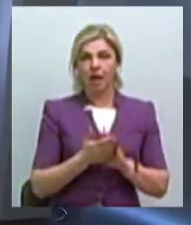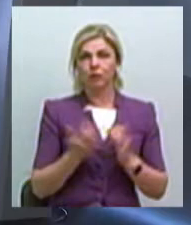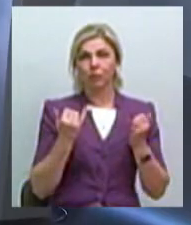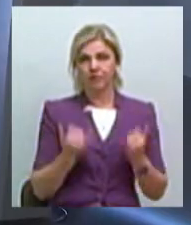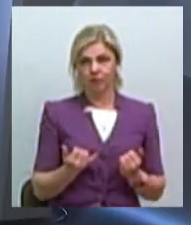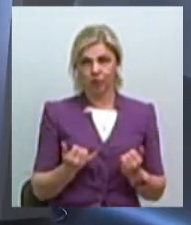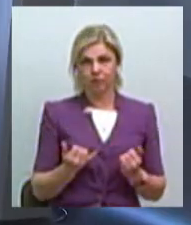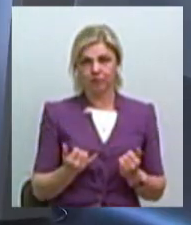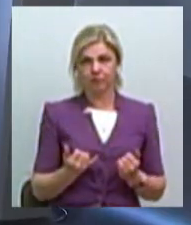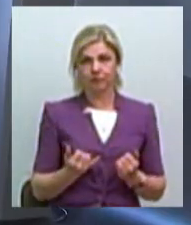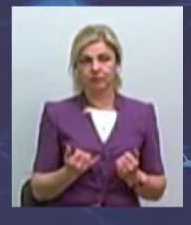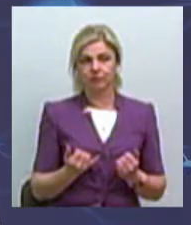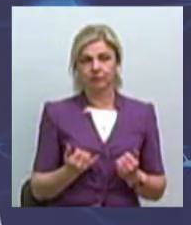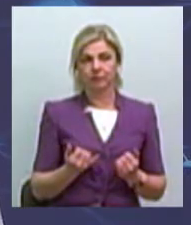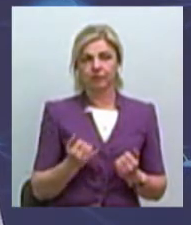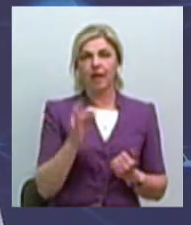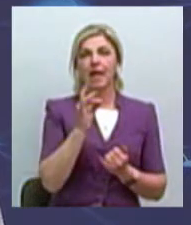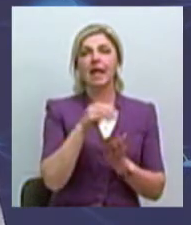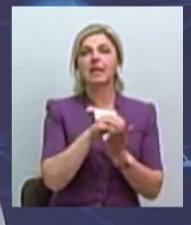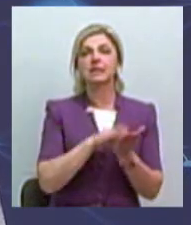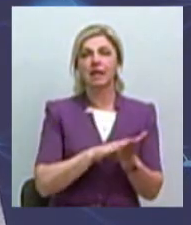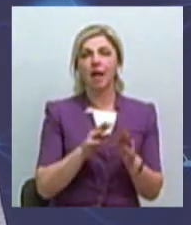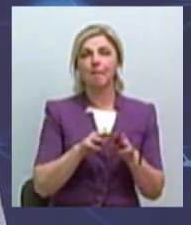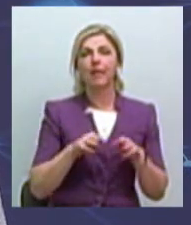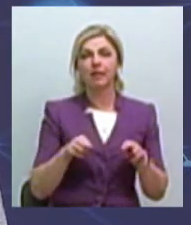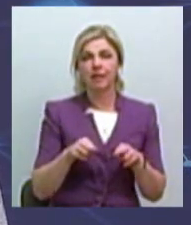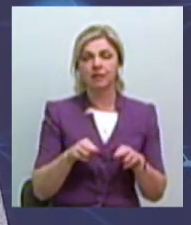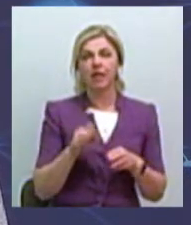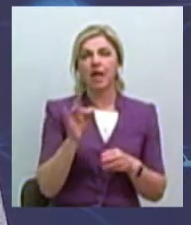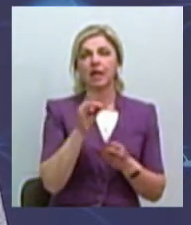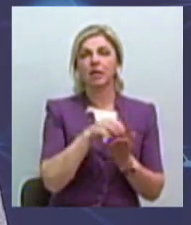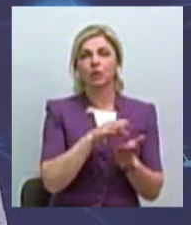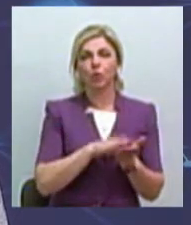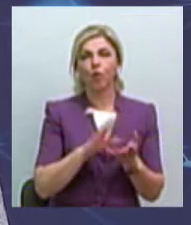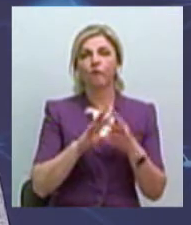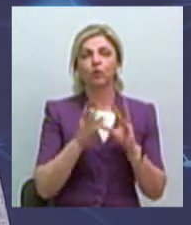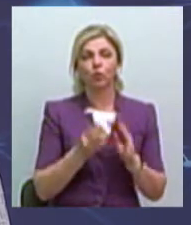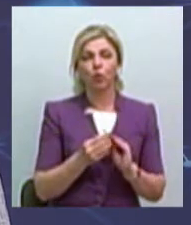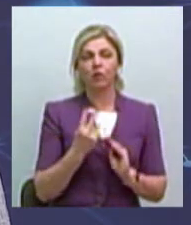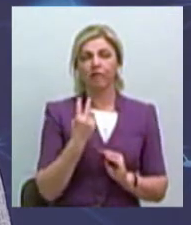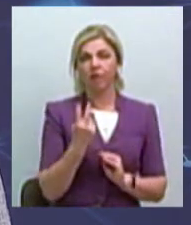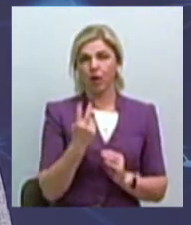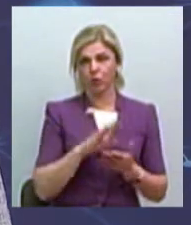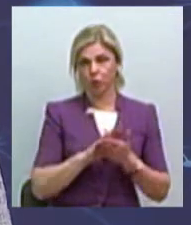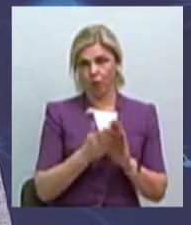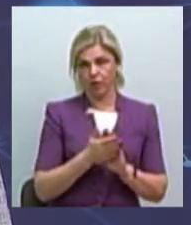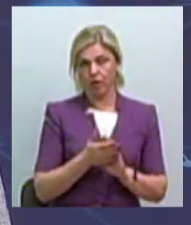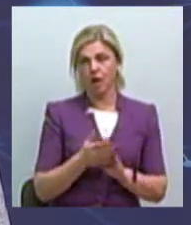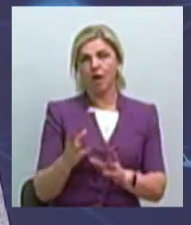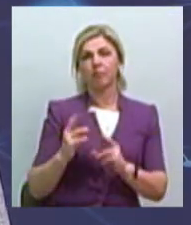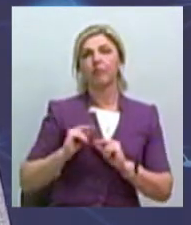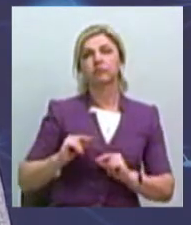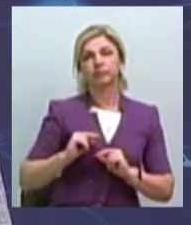день в реєстрі Мінрегіону зареєстровано всього-навсього два договори